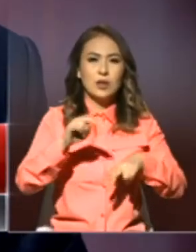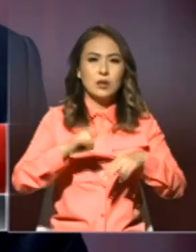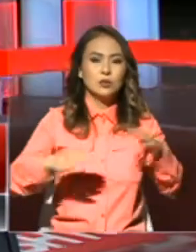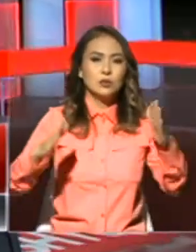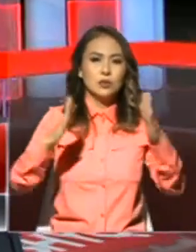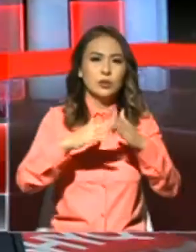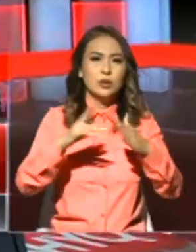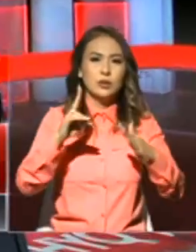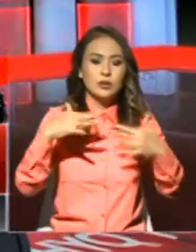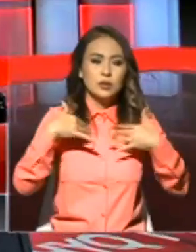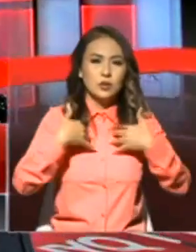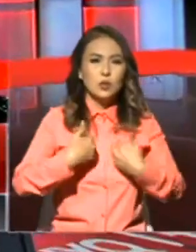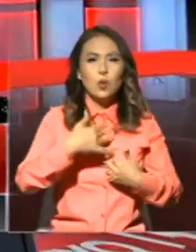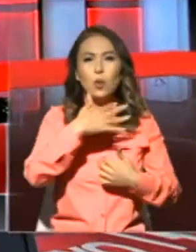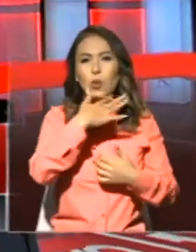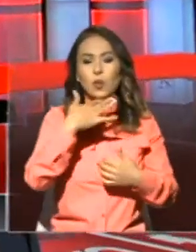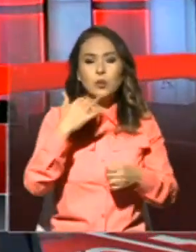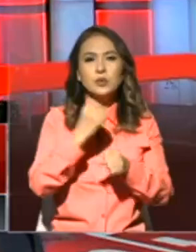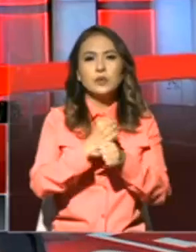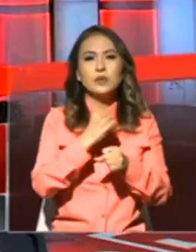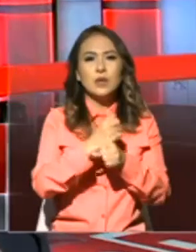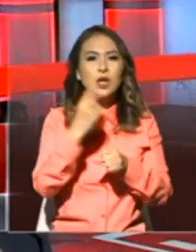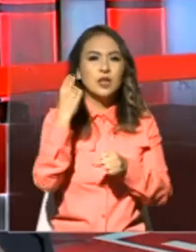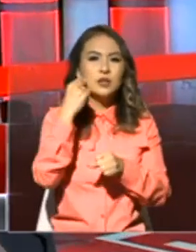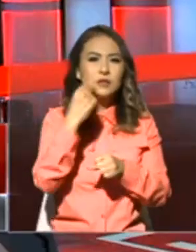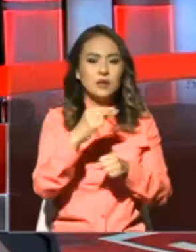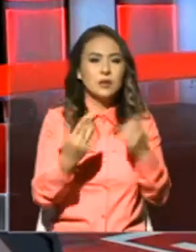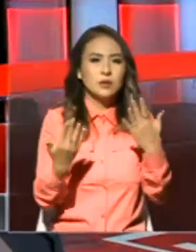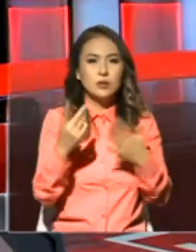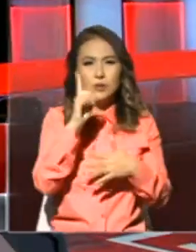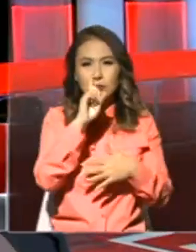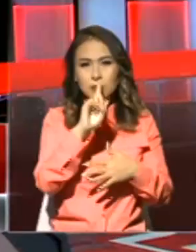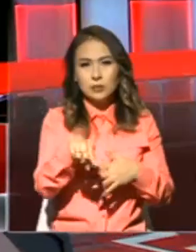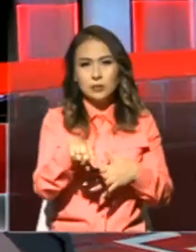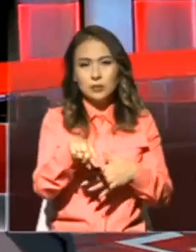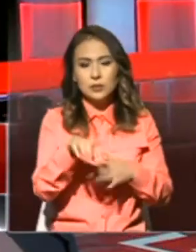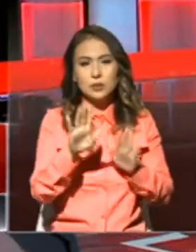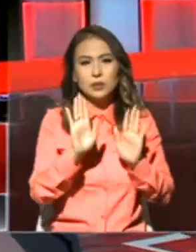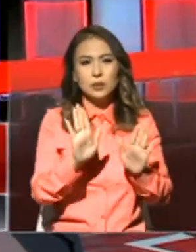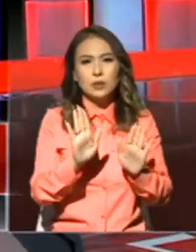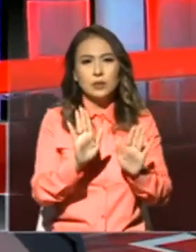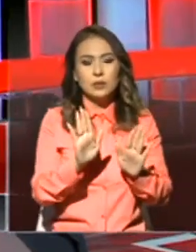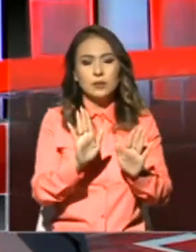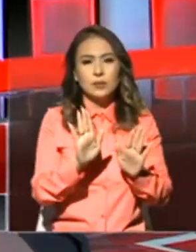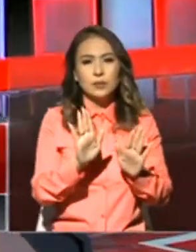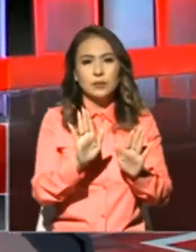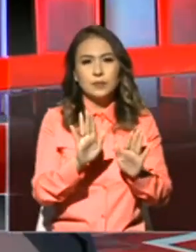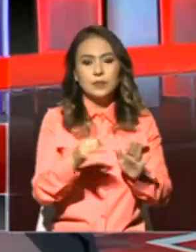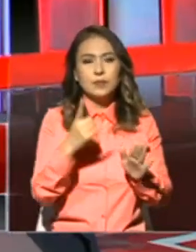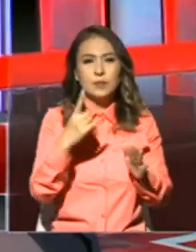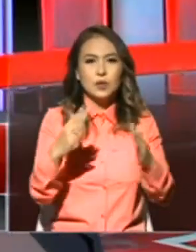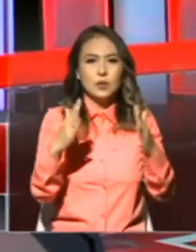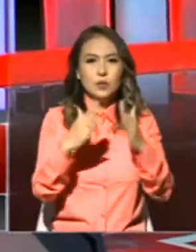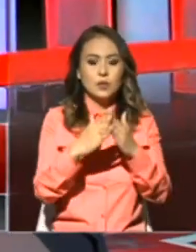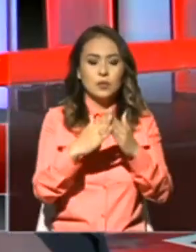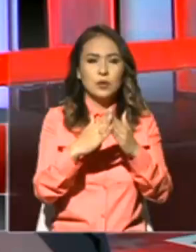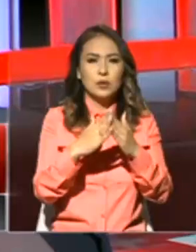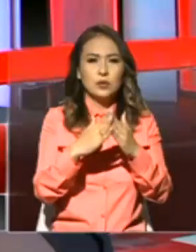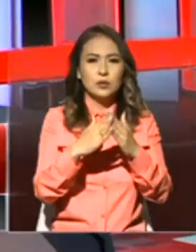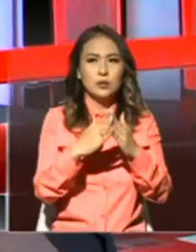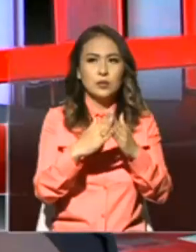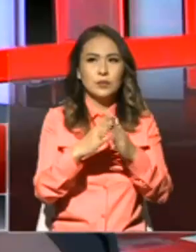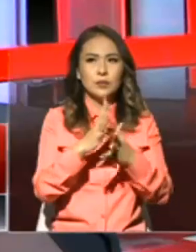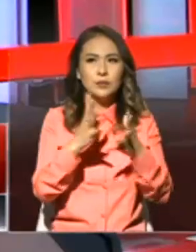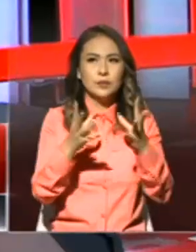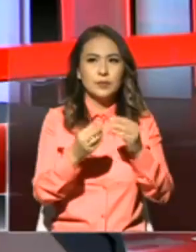өкінішке орай көпшілік жағдайда, ол сапасын айтпаған жағдайда, көпшілік жағдайда тек қана енді бір бөлмелі үйлер. Оны жаңағы көп балалар